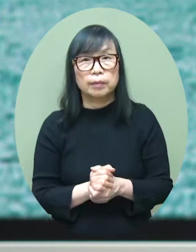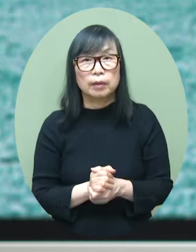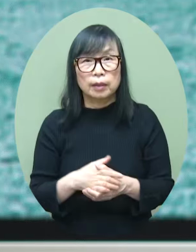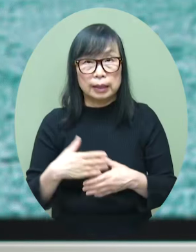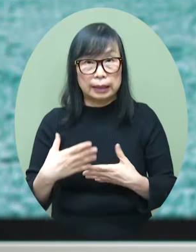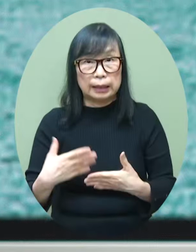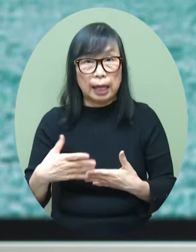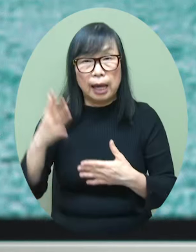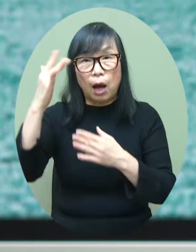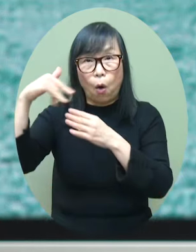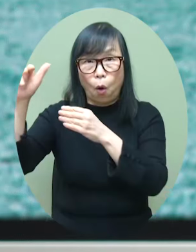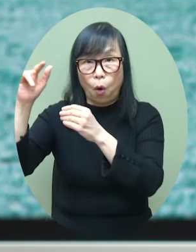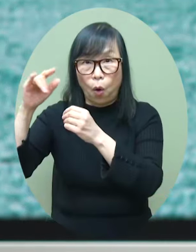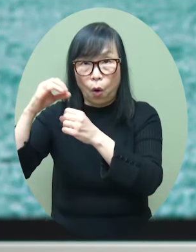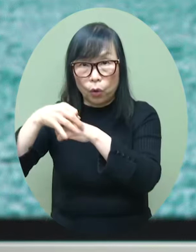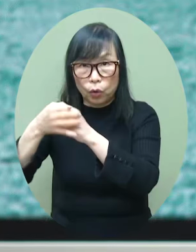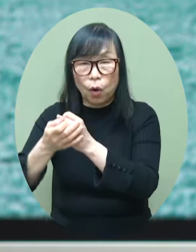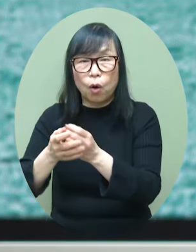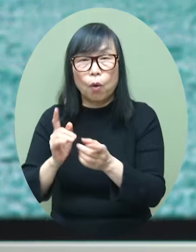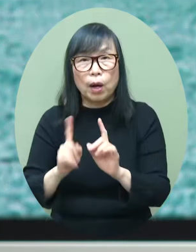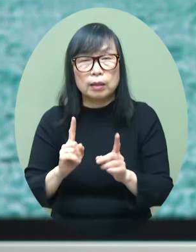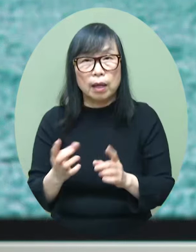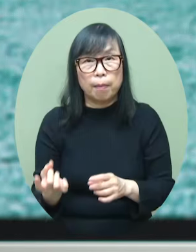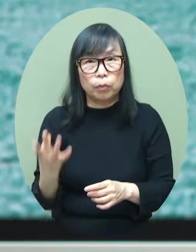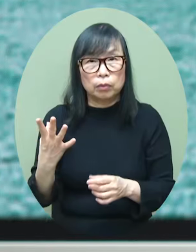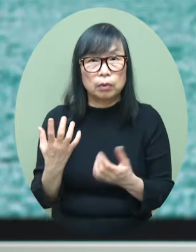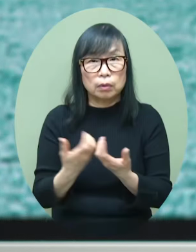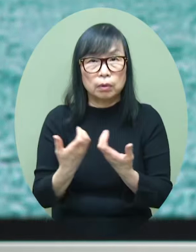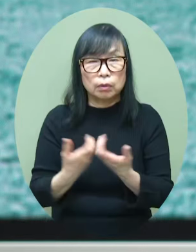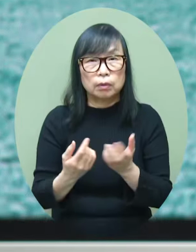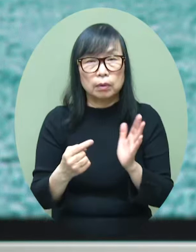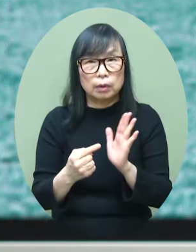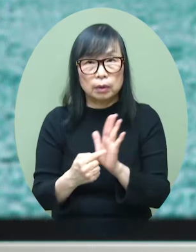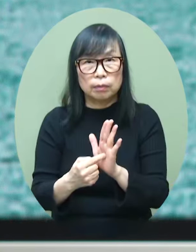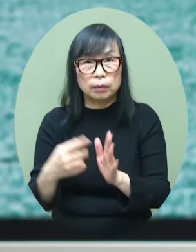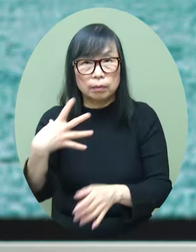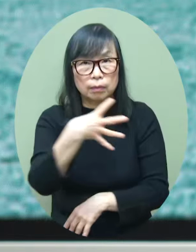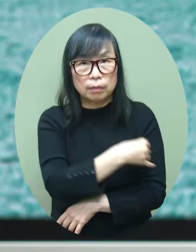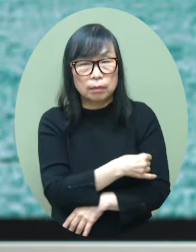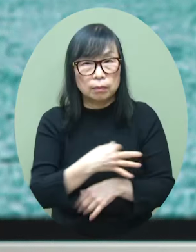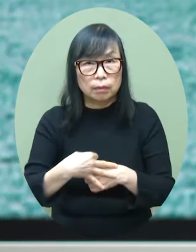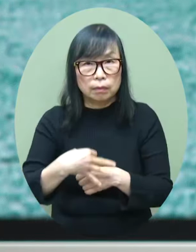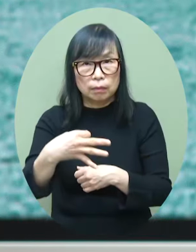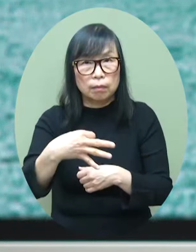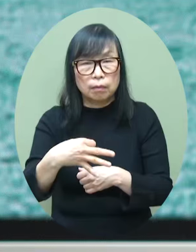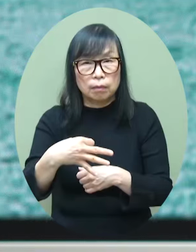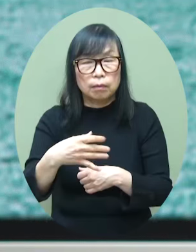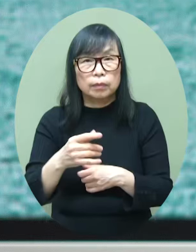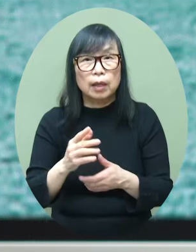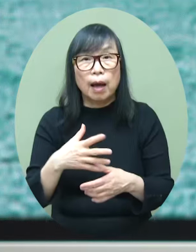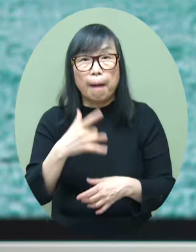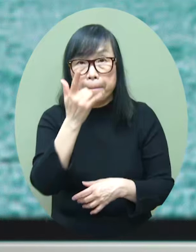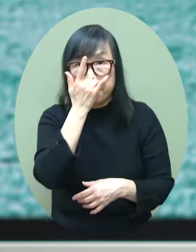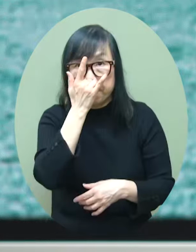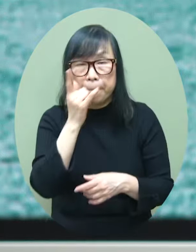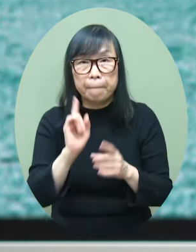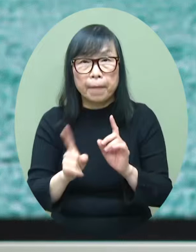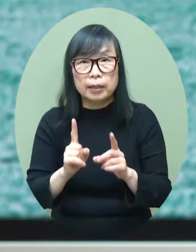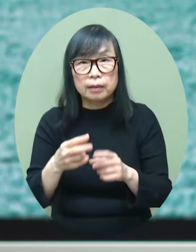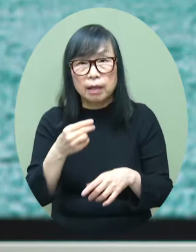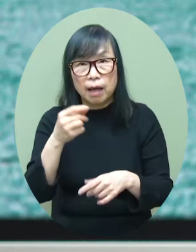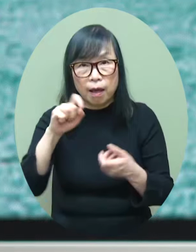論係外國啦，或者尤其是本地嘅數據咧，就係、是、顯示咧打第三針之後咧，無論係呢個 BioNTech 或者